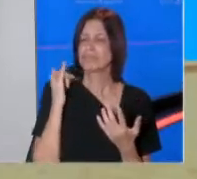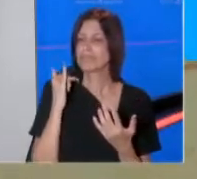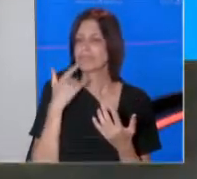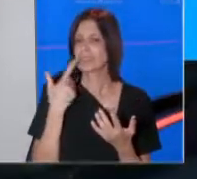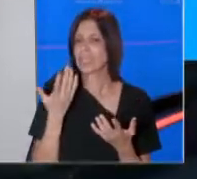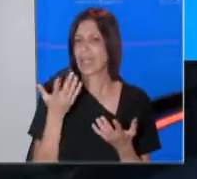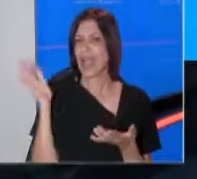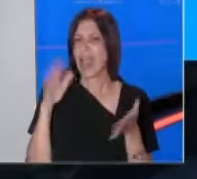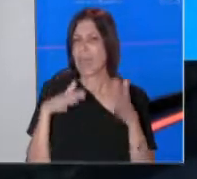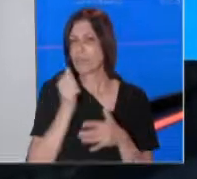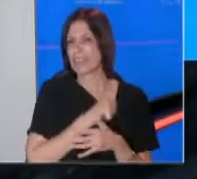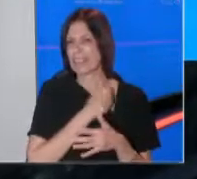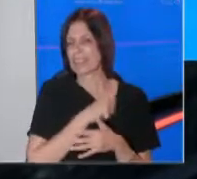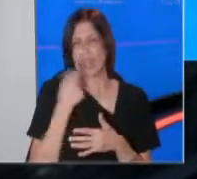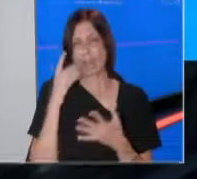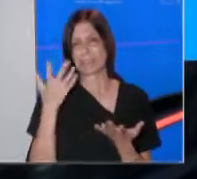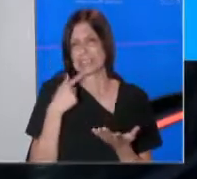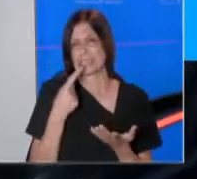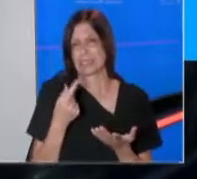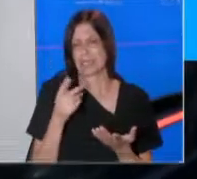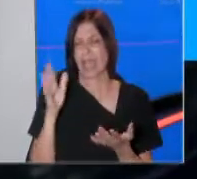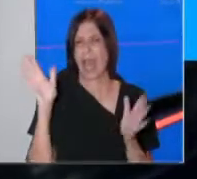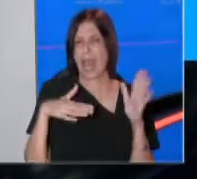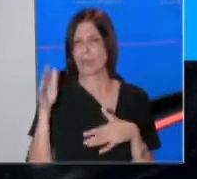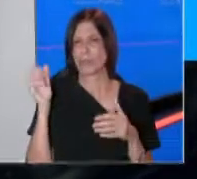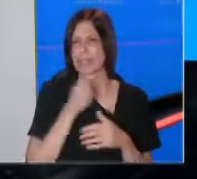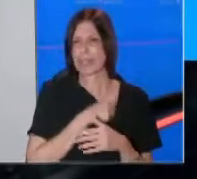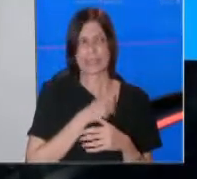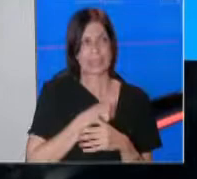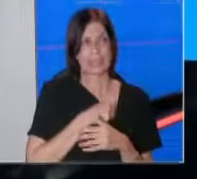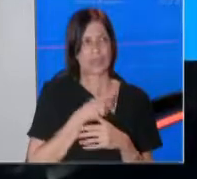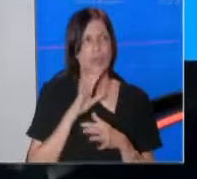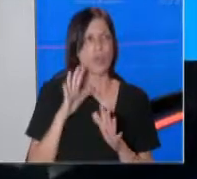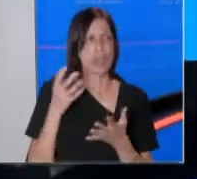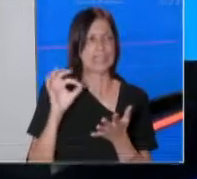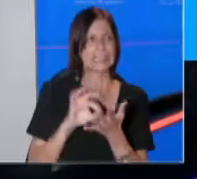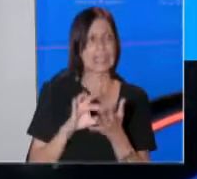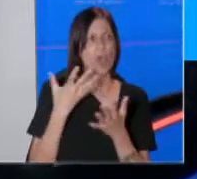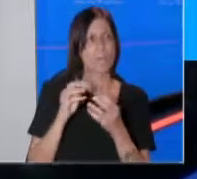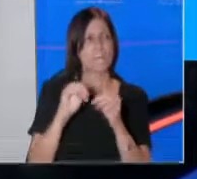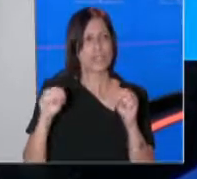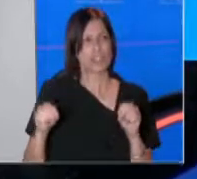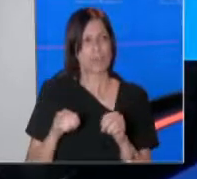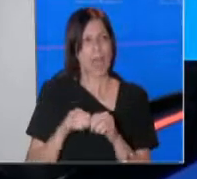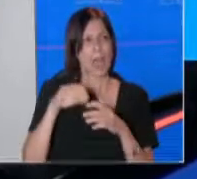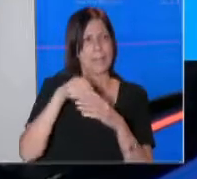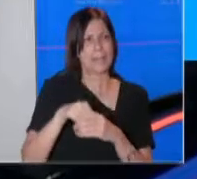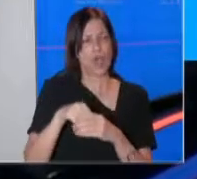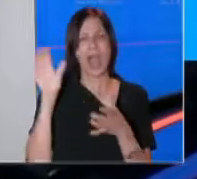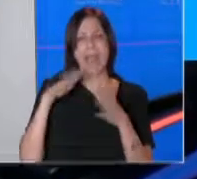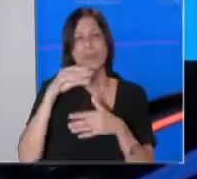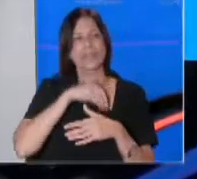זה אלימות דתית? אני לא יודע מה זה אלימות דתית. אוקיי, אז אולי סעיף או משפחה בתוך אלימות